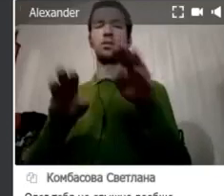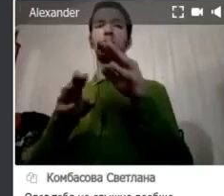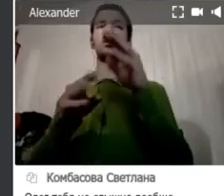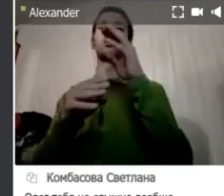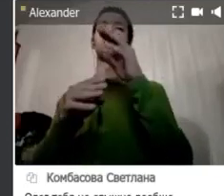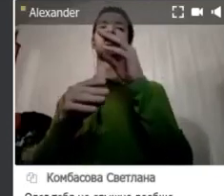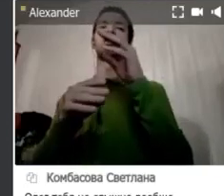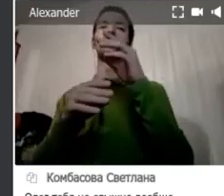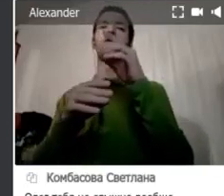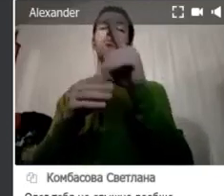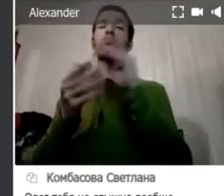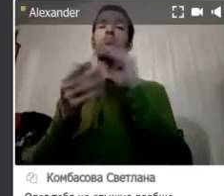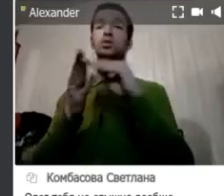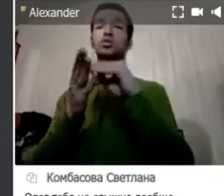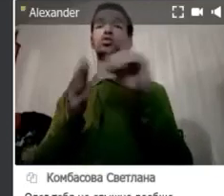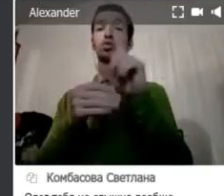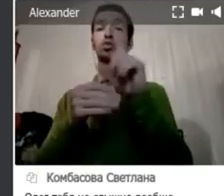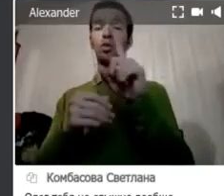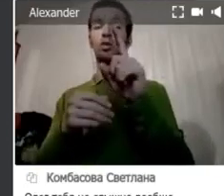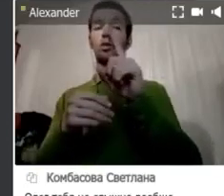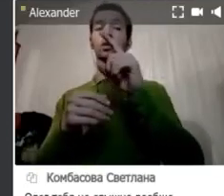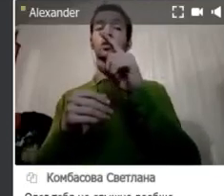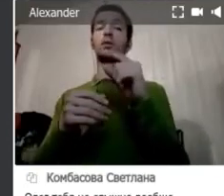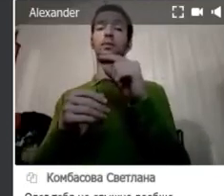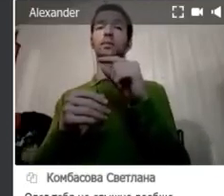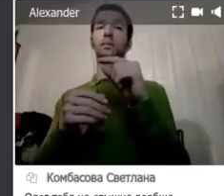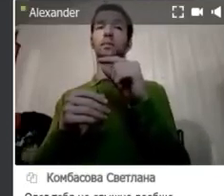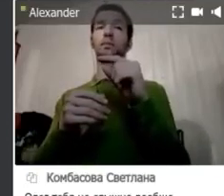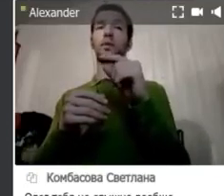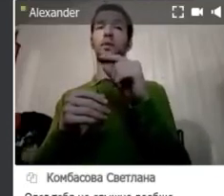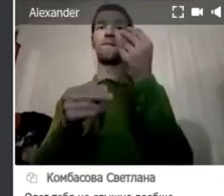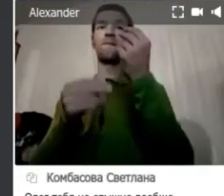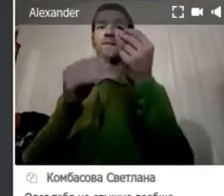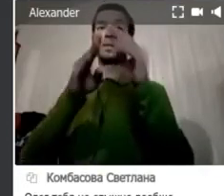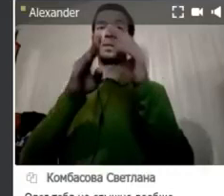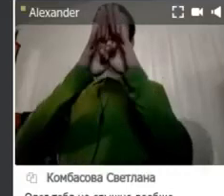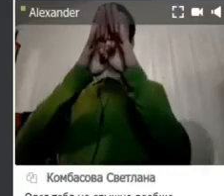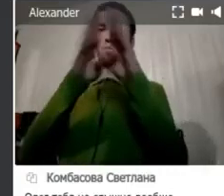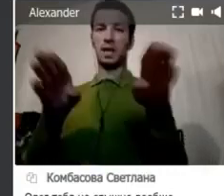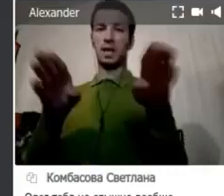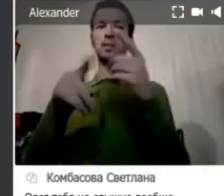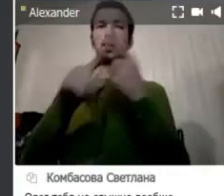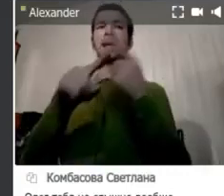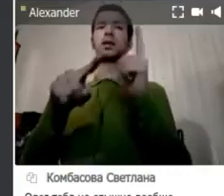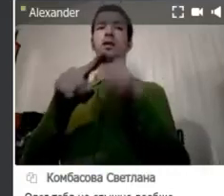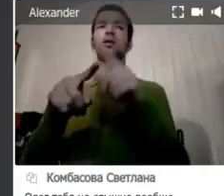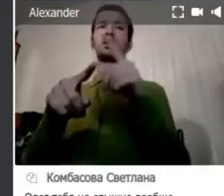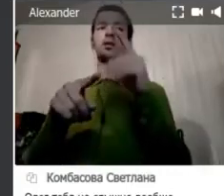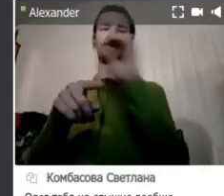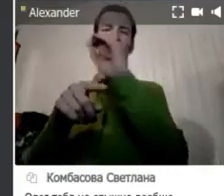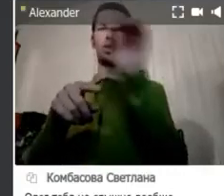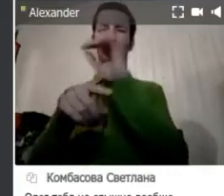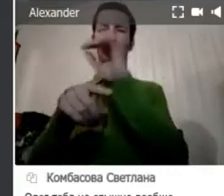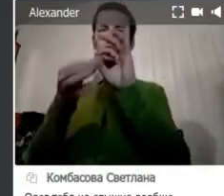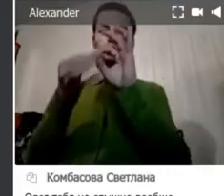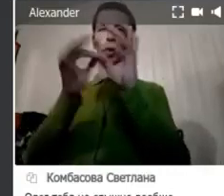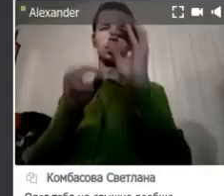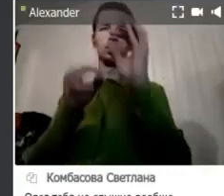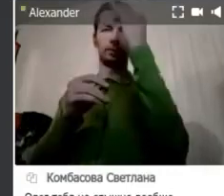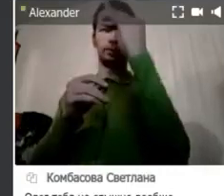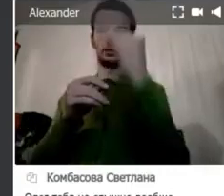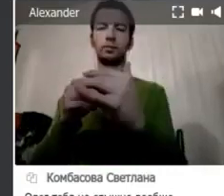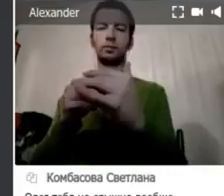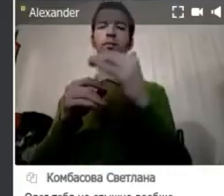разрешенной законом инвестиционной деятельности, да, поэтому пирамидос сейчас стали называться все инвестиционные компании,